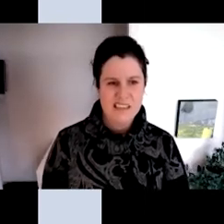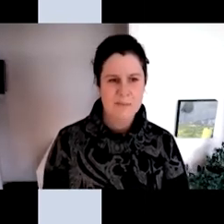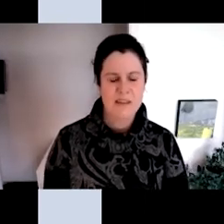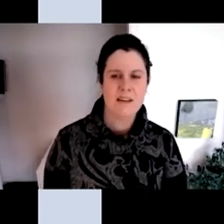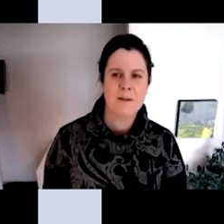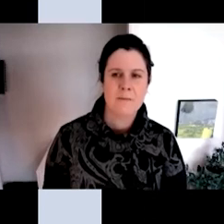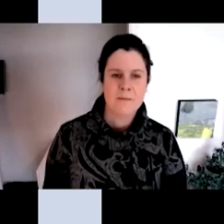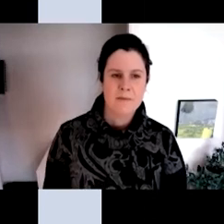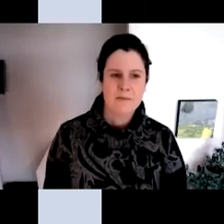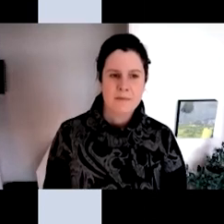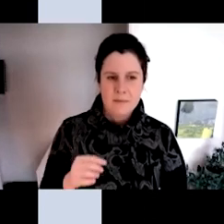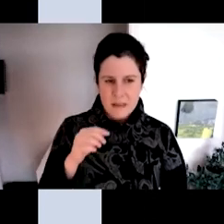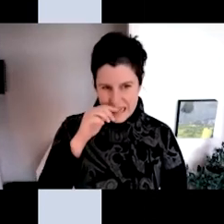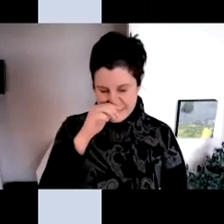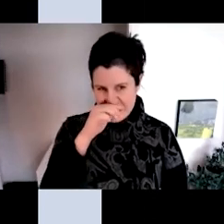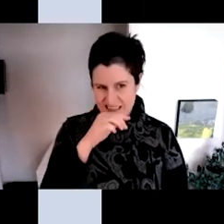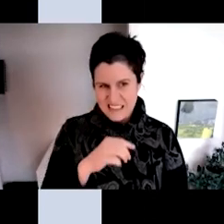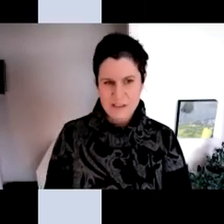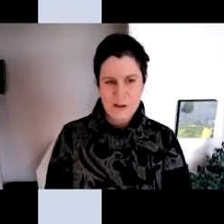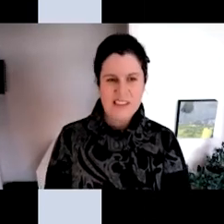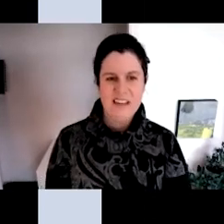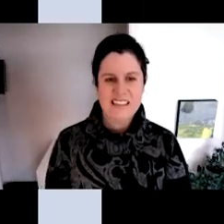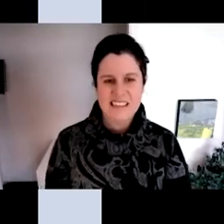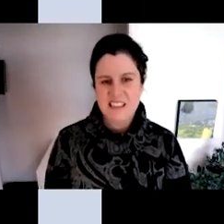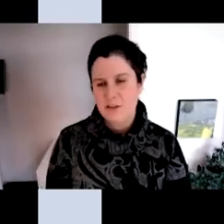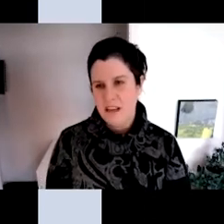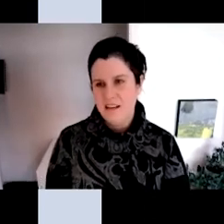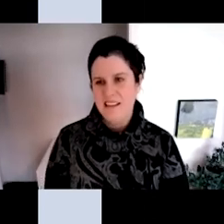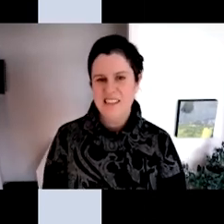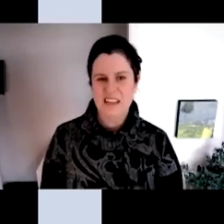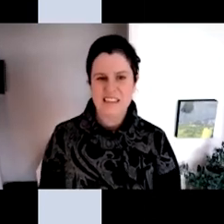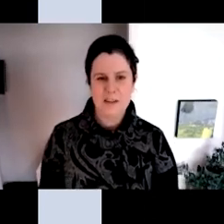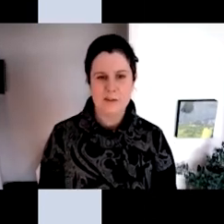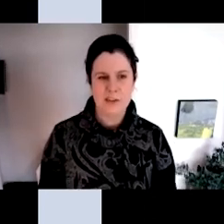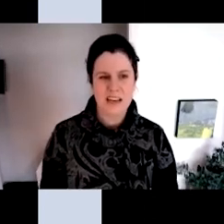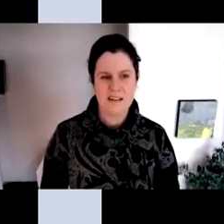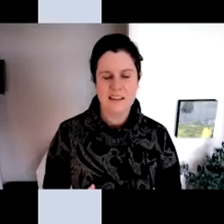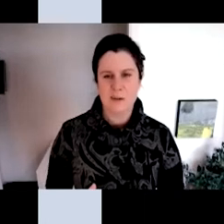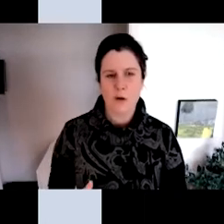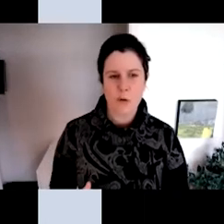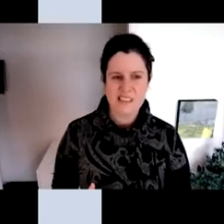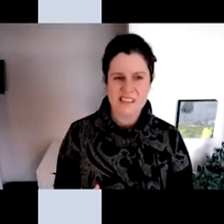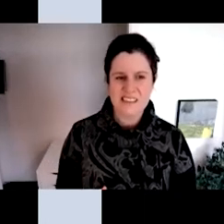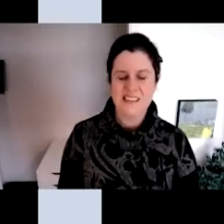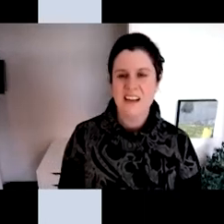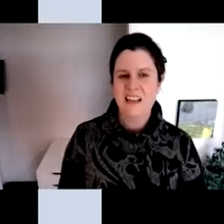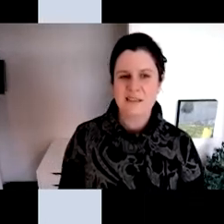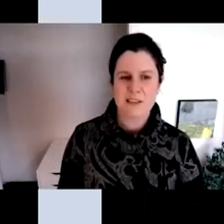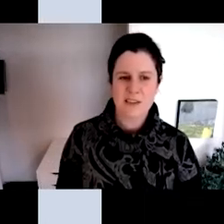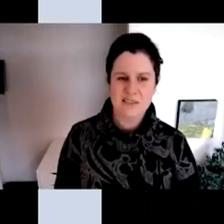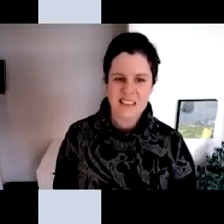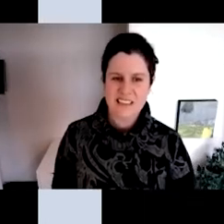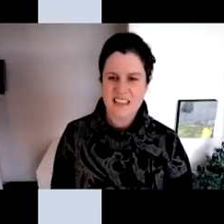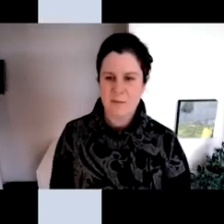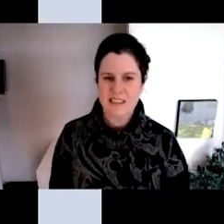psychoatypiques à l'instar des expressions diversité sexuelle et diversité culturelle qui sont concises l